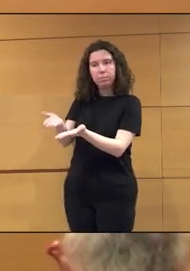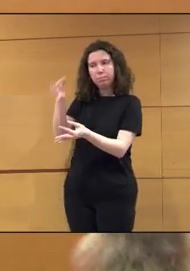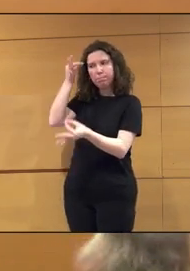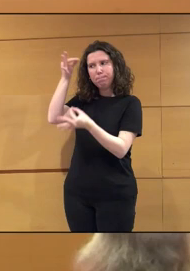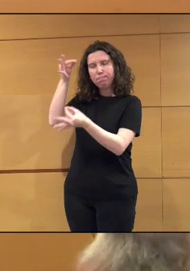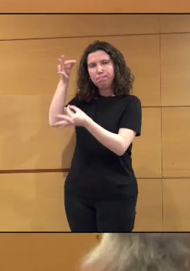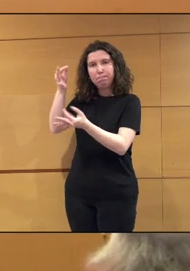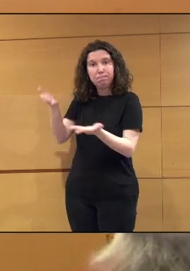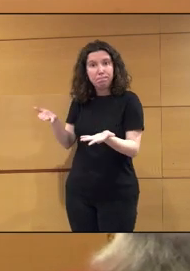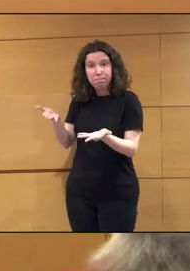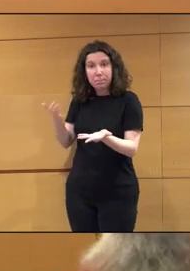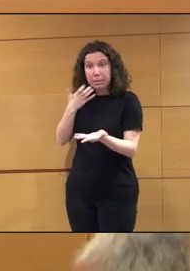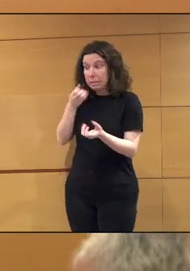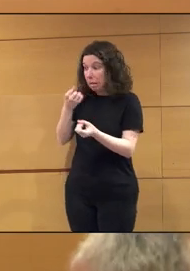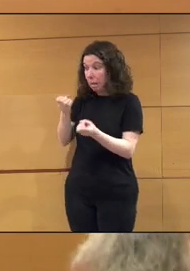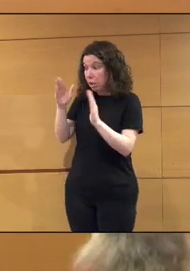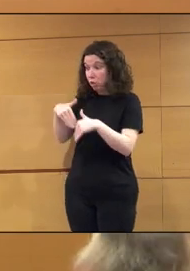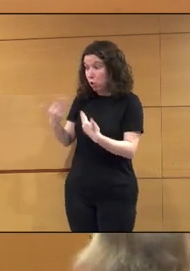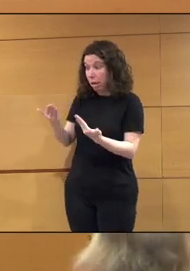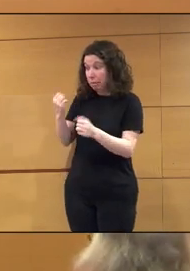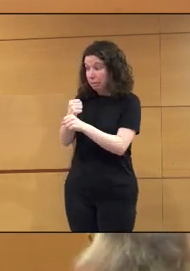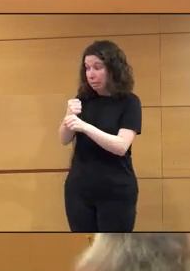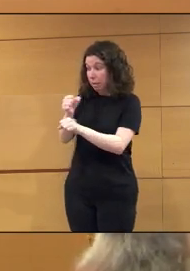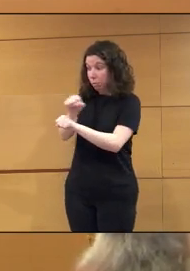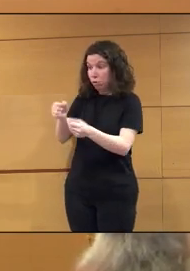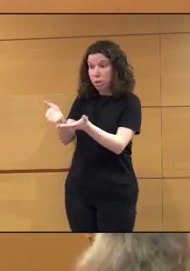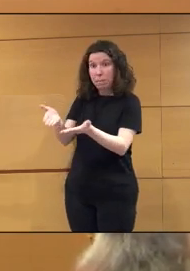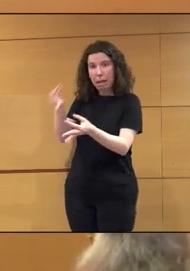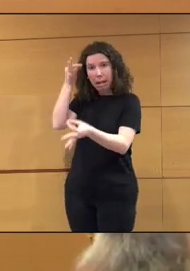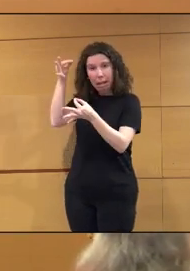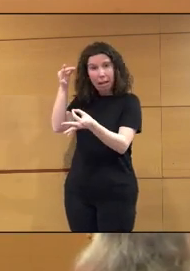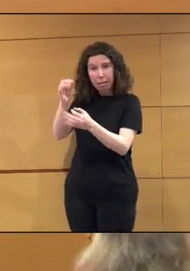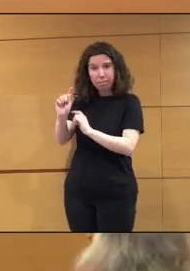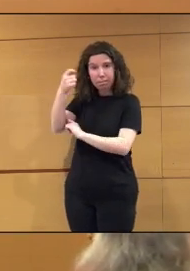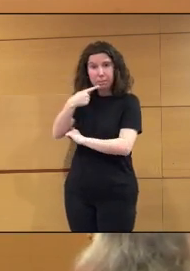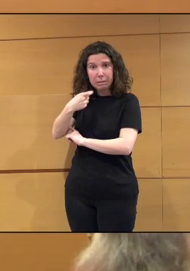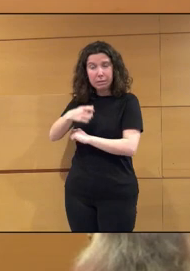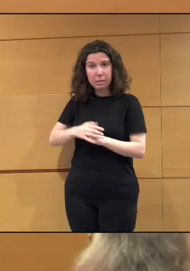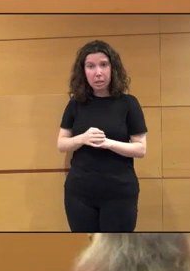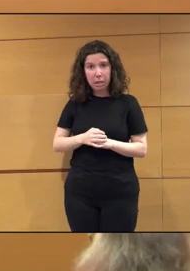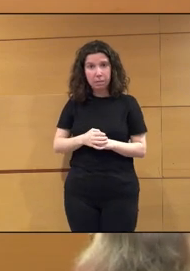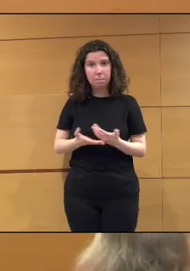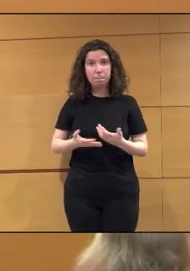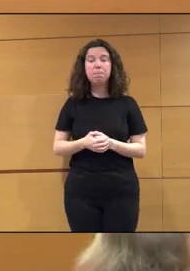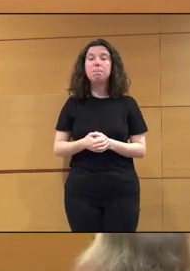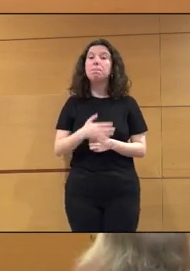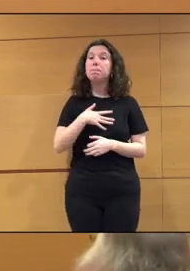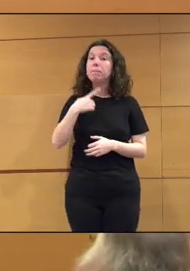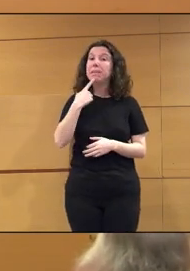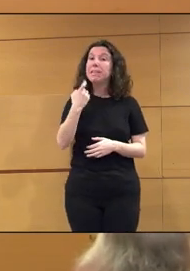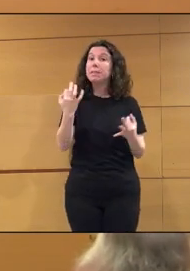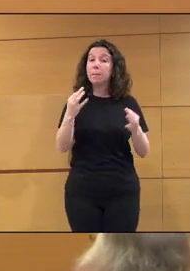acurados, sí? I que siguin el més completos possibles. Aleshores, necessitem que la